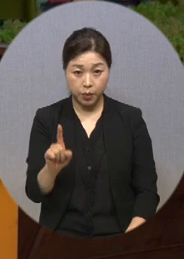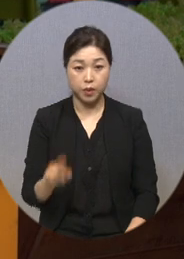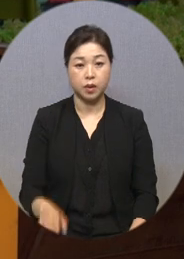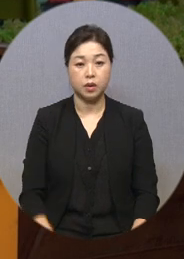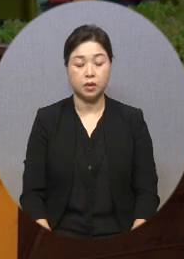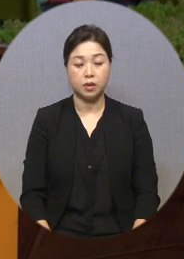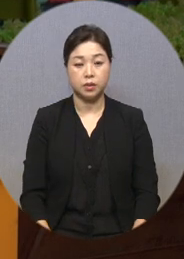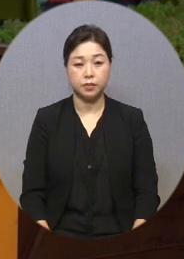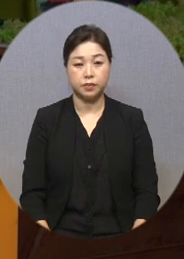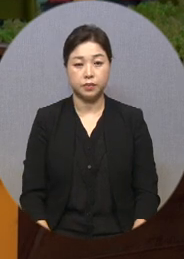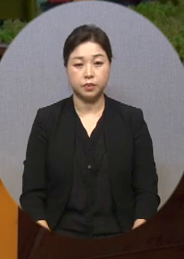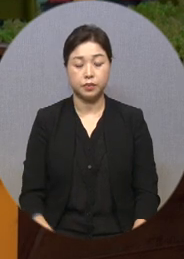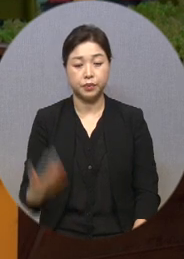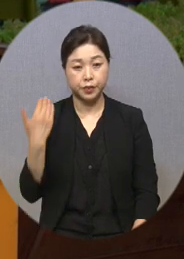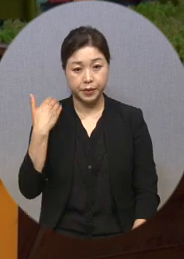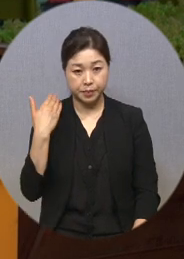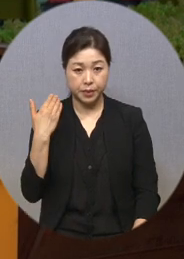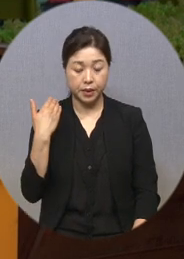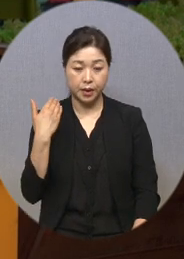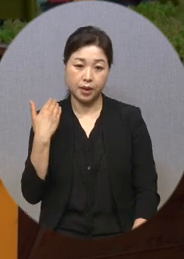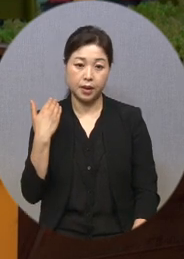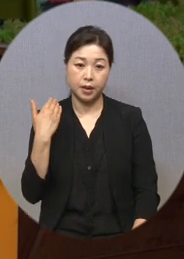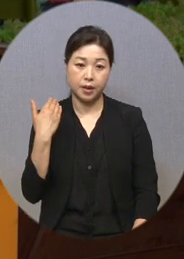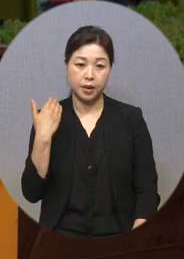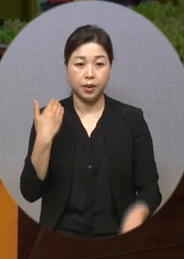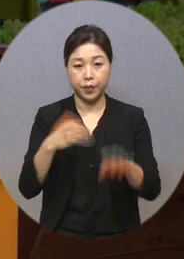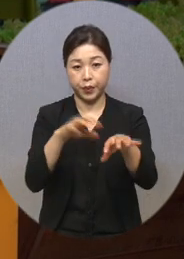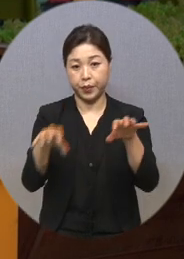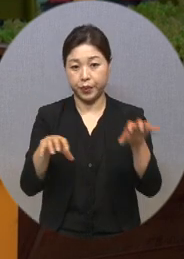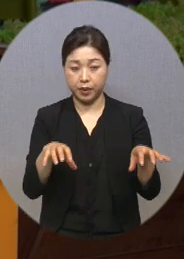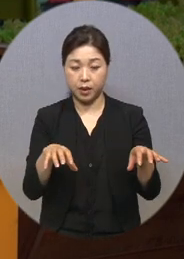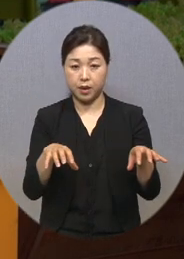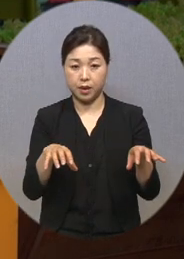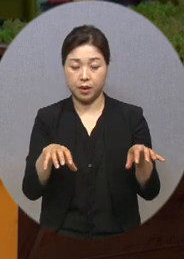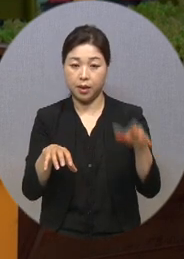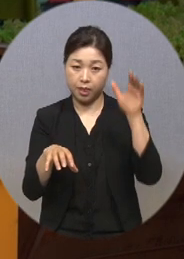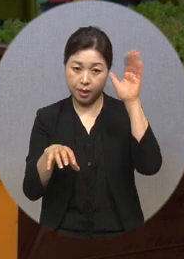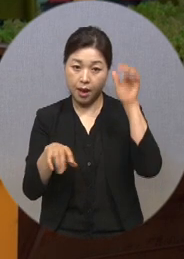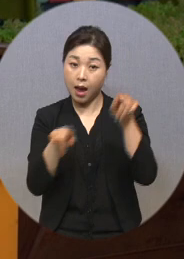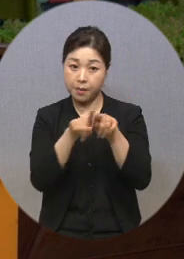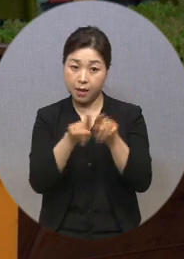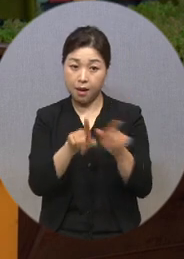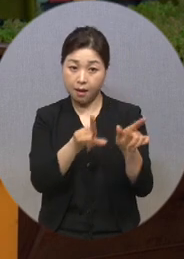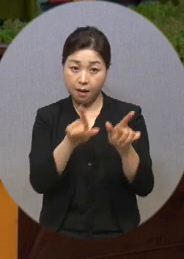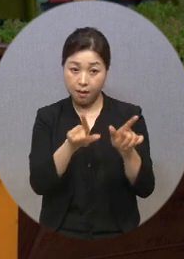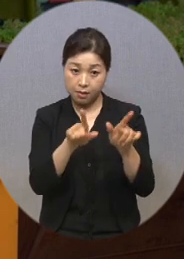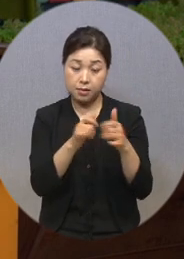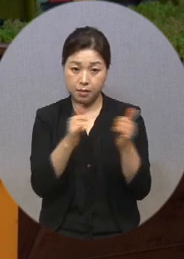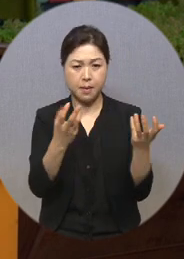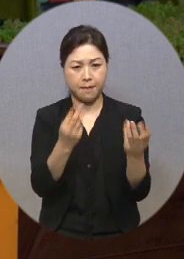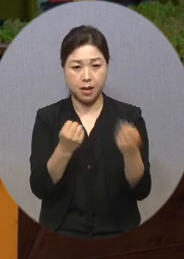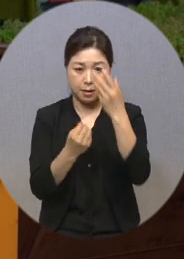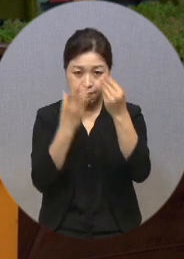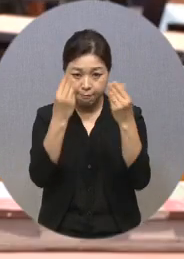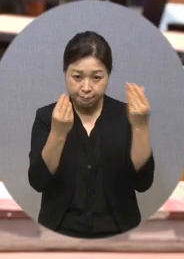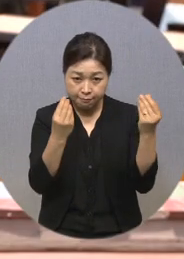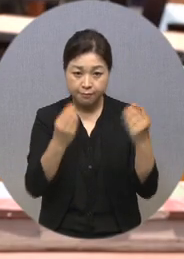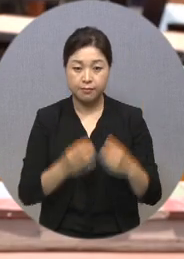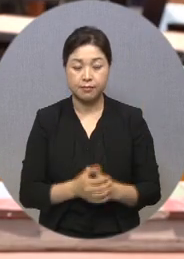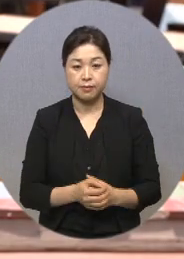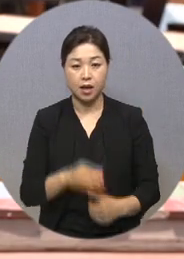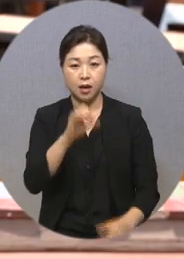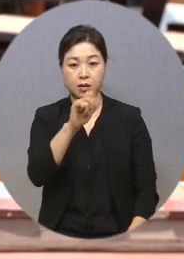많은 아 요즘 제 보시면 곳곳에 반려견과 함께 하는 사람들을 많이 보실 수 있으실 거예요